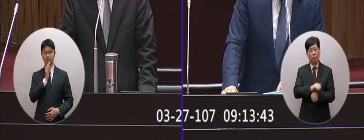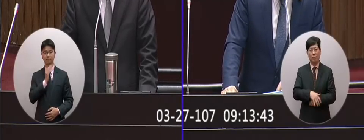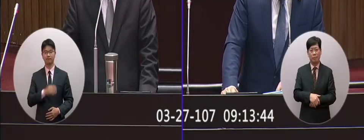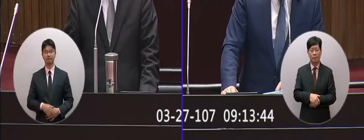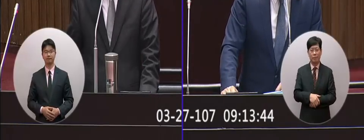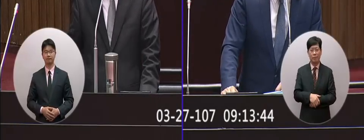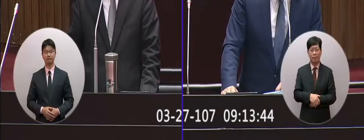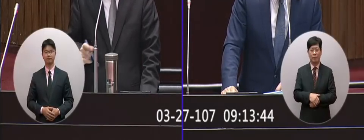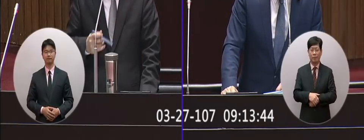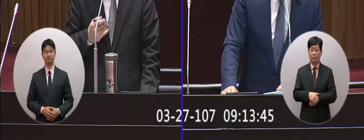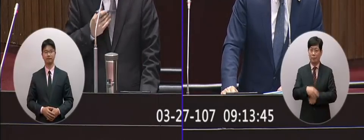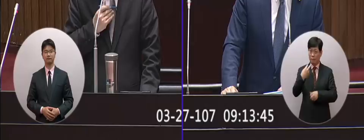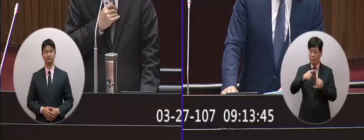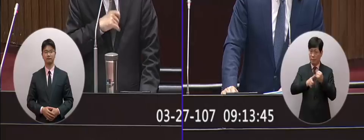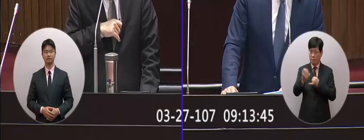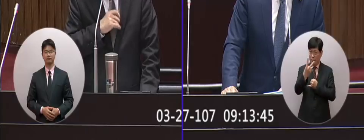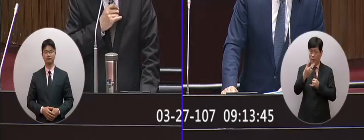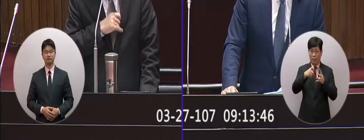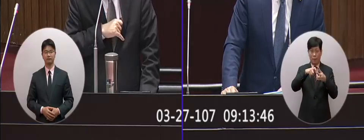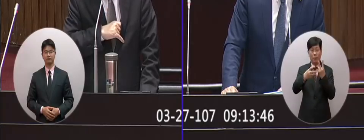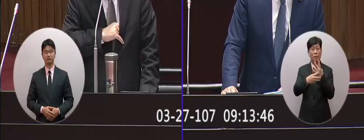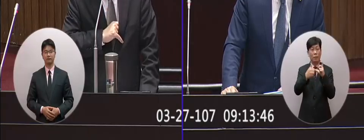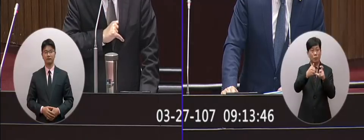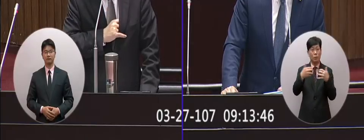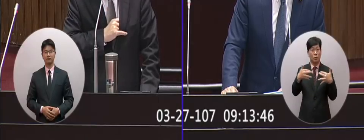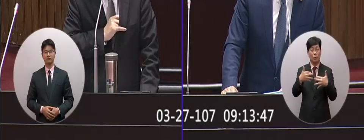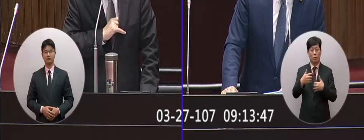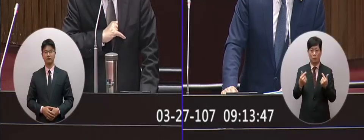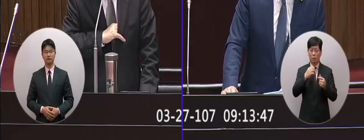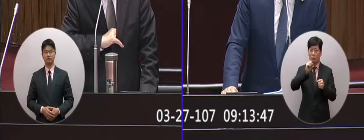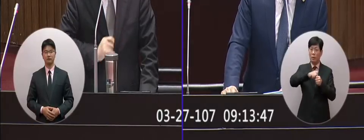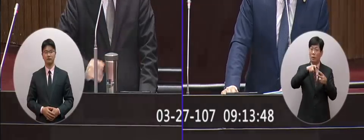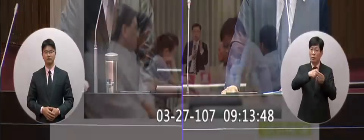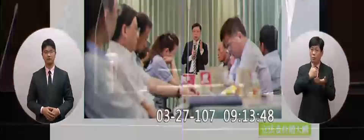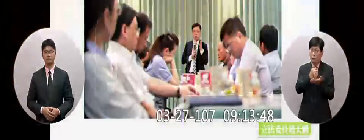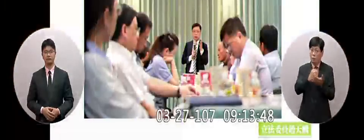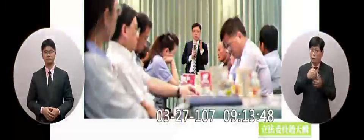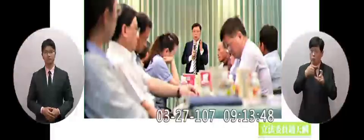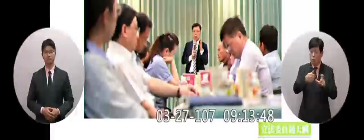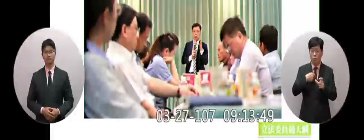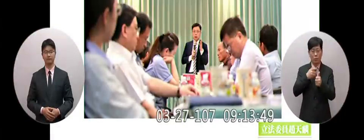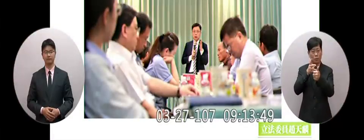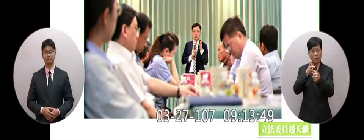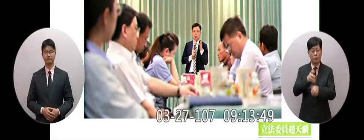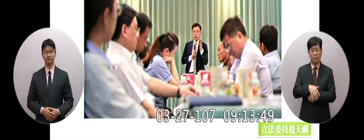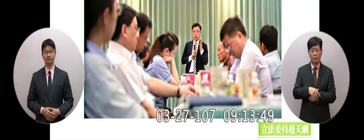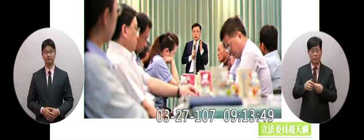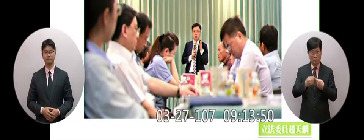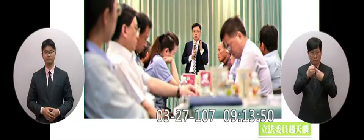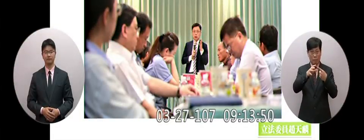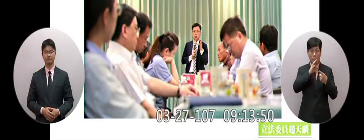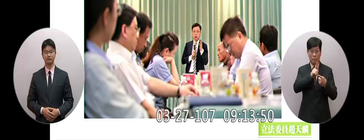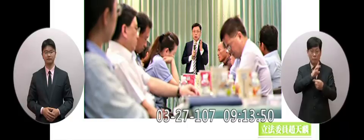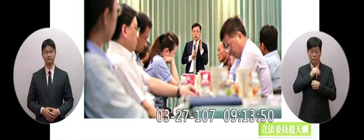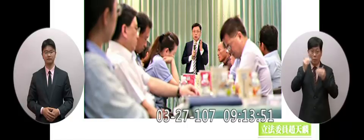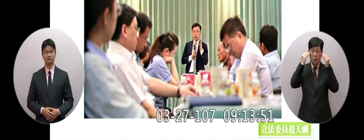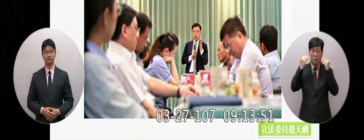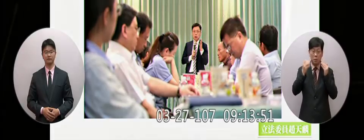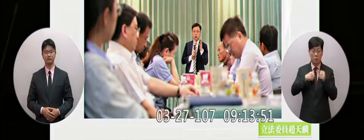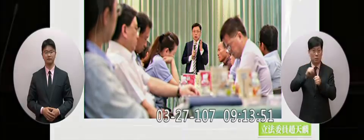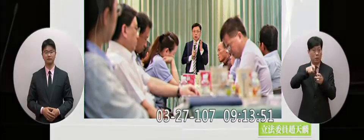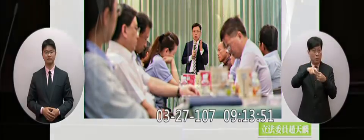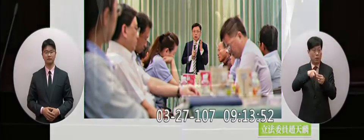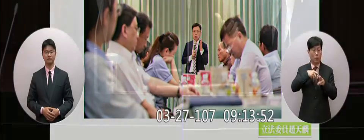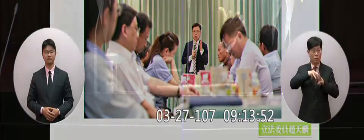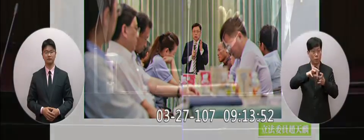那最后有两个工业区的问题包括加工出口区的问题要跟你请命了。第一个就是男子加工出口区，我